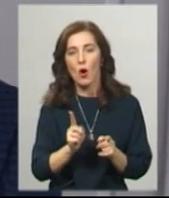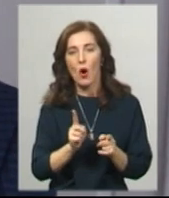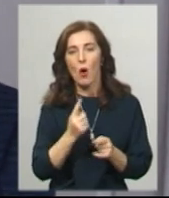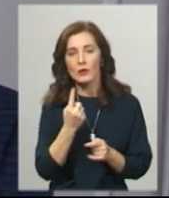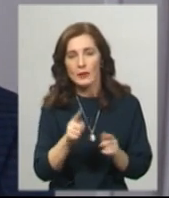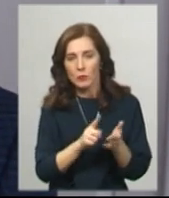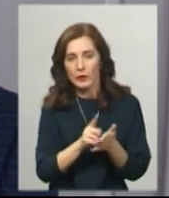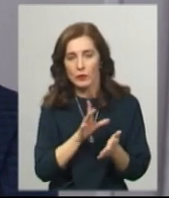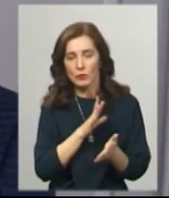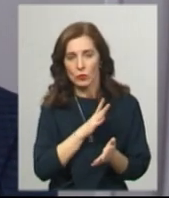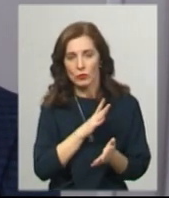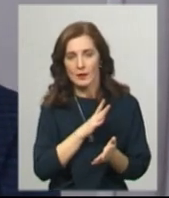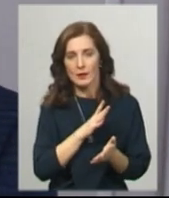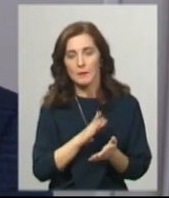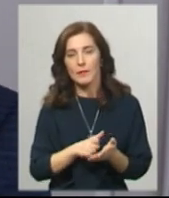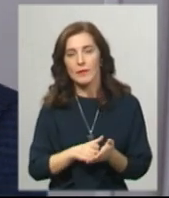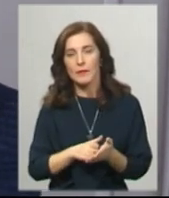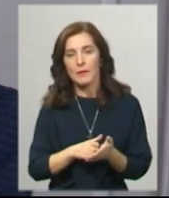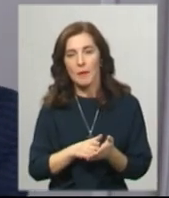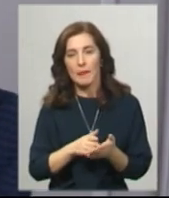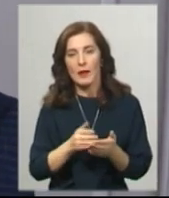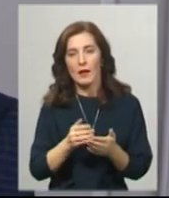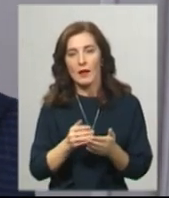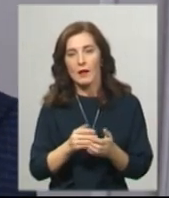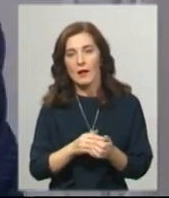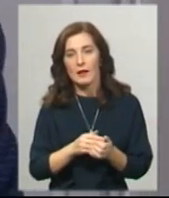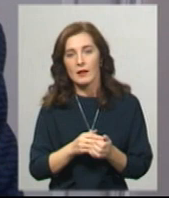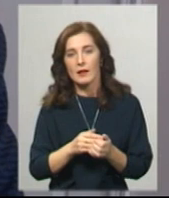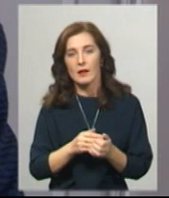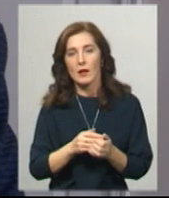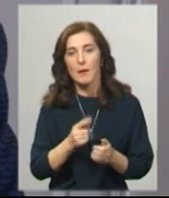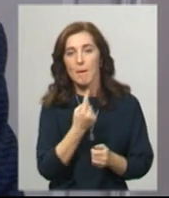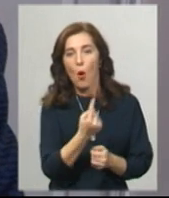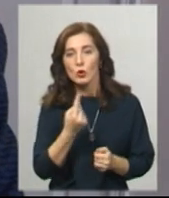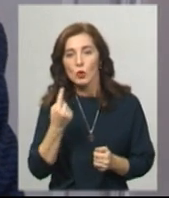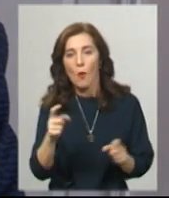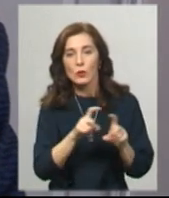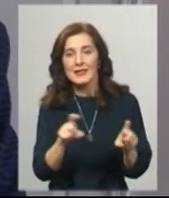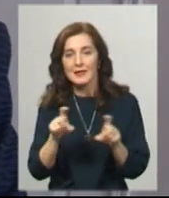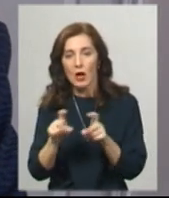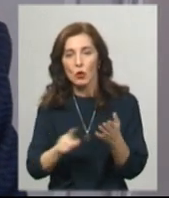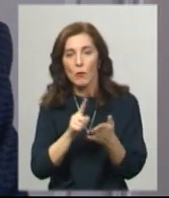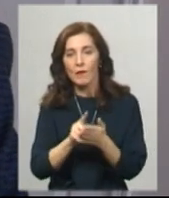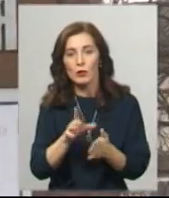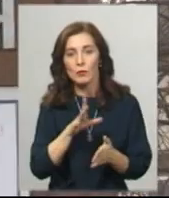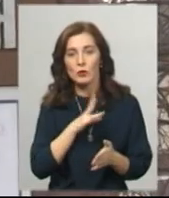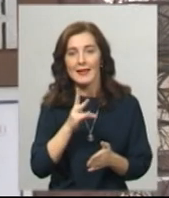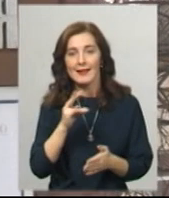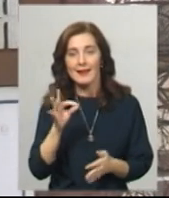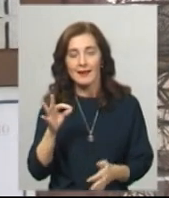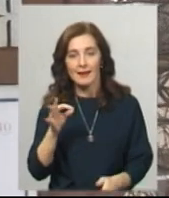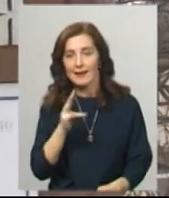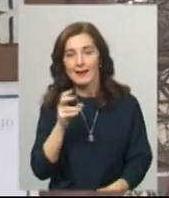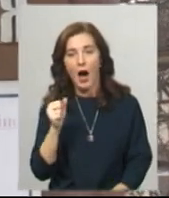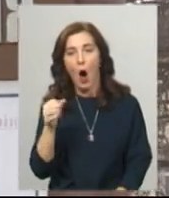це відділення повинні бути від структурного підрозділу. І по одному закладу повинно бути на область. Тетяна